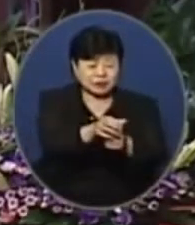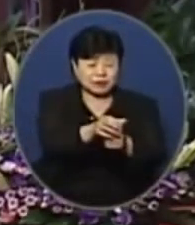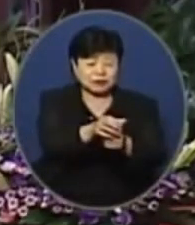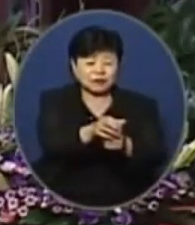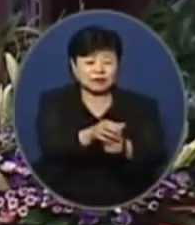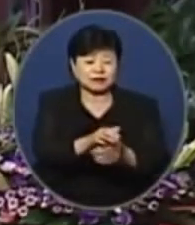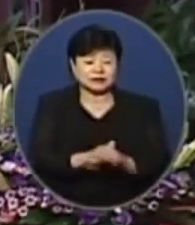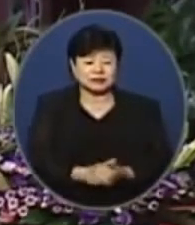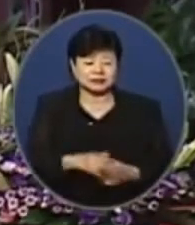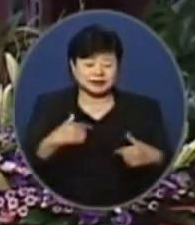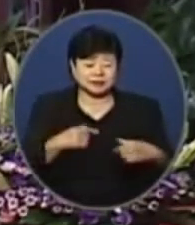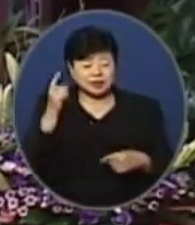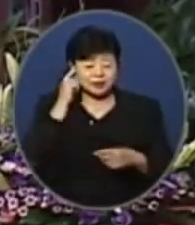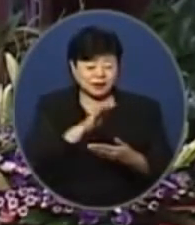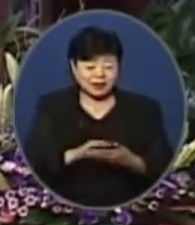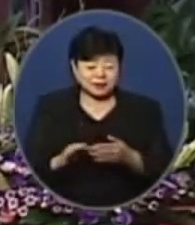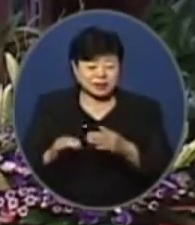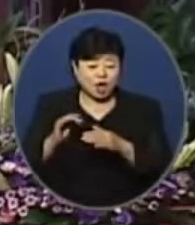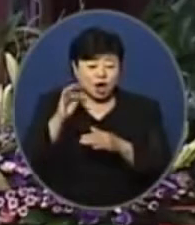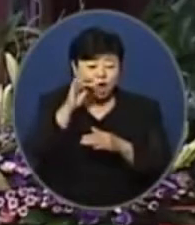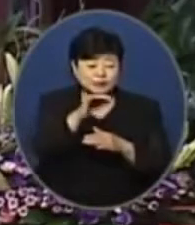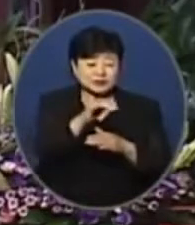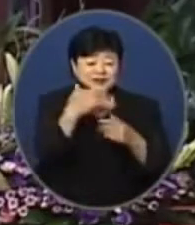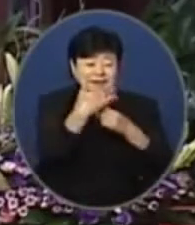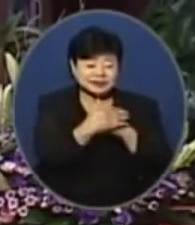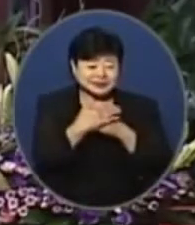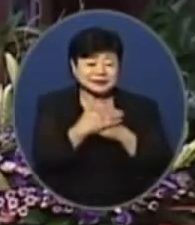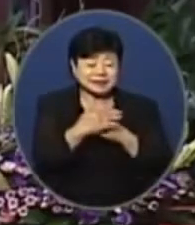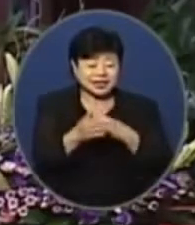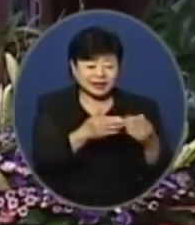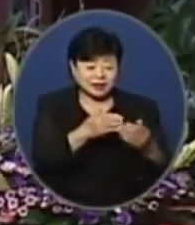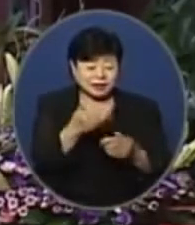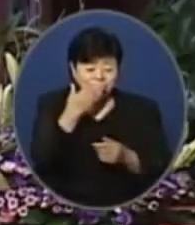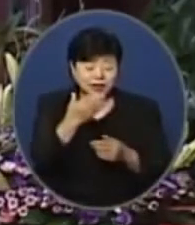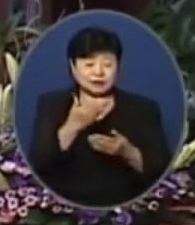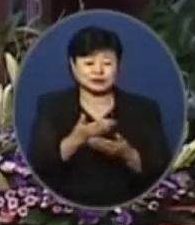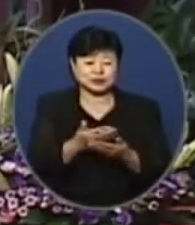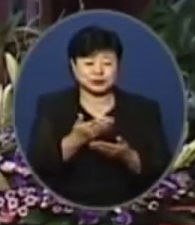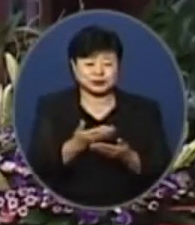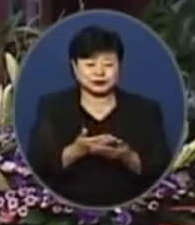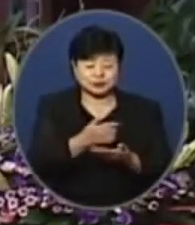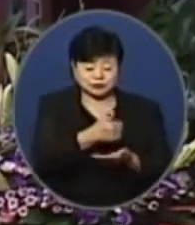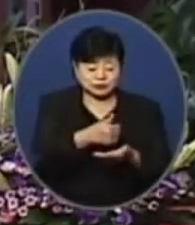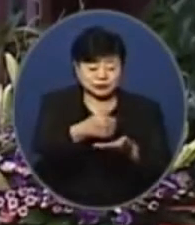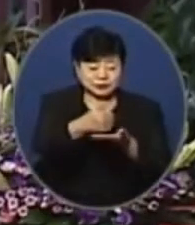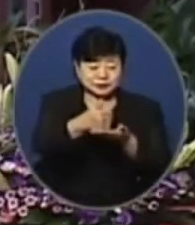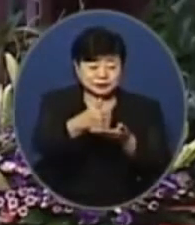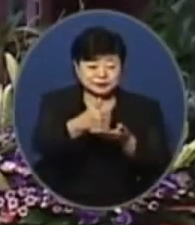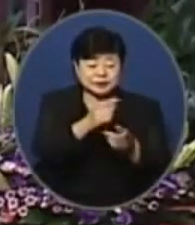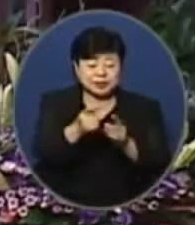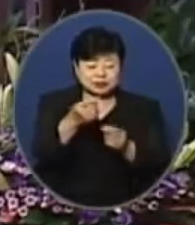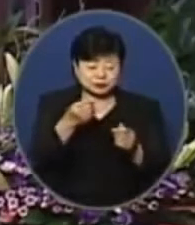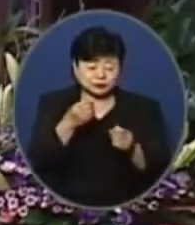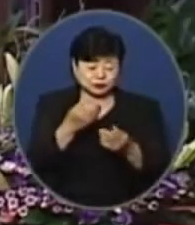자유함 없고 기쁨과 평안함이 넘치는 그러한 은혜를 모두가 체험하게 하여 주옵소서. 주님 저희들에게